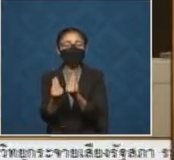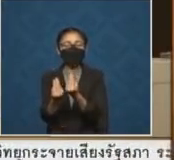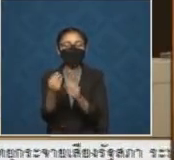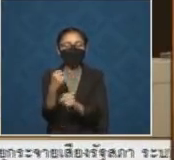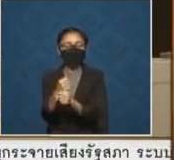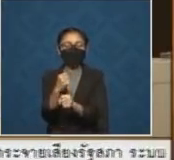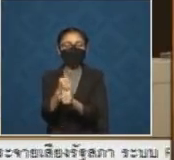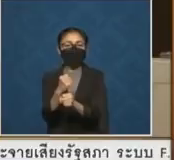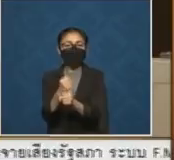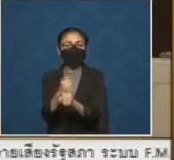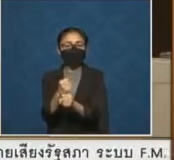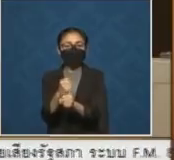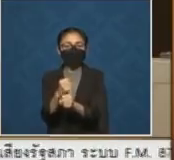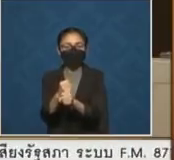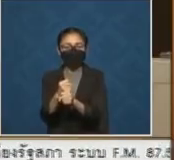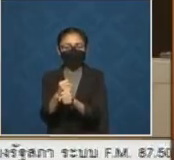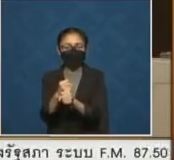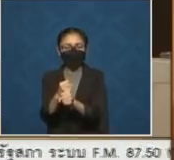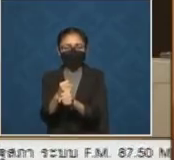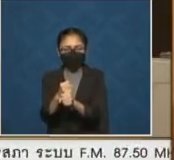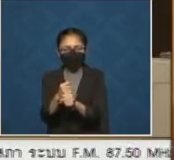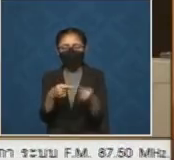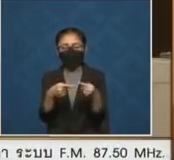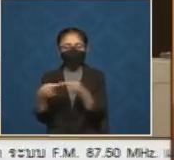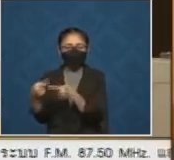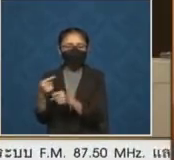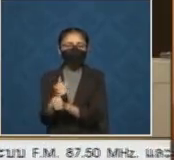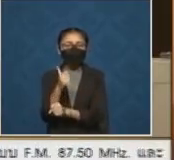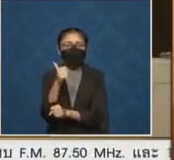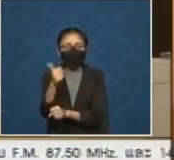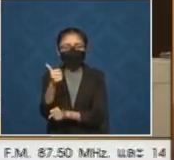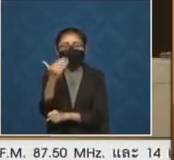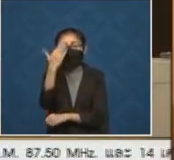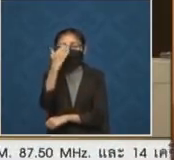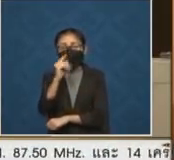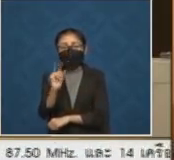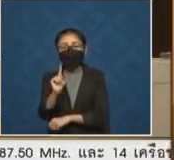นเพื่อตรวจสอบองค์ประชุมผ่านไป2 นาทีคือ